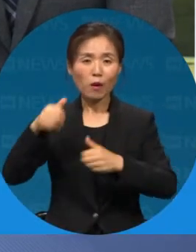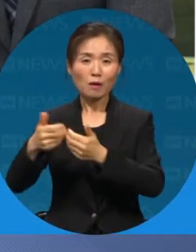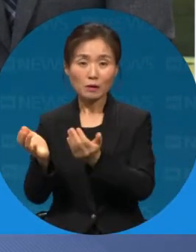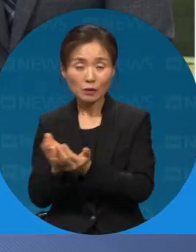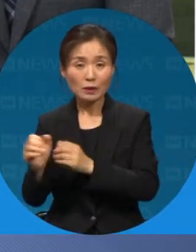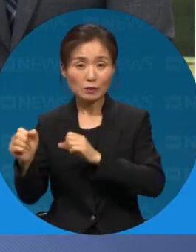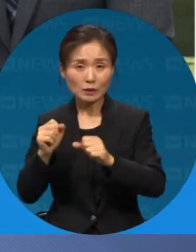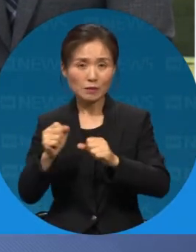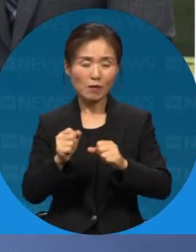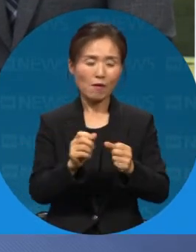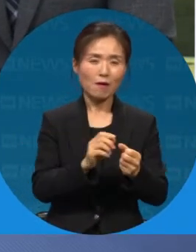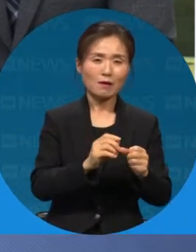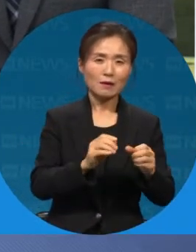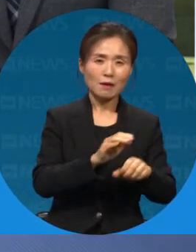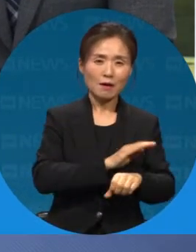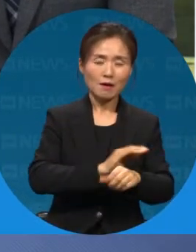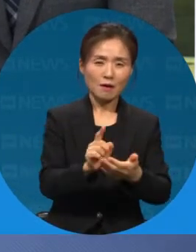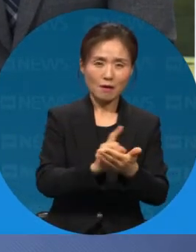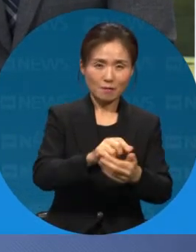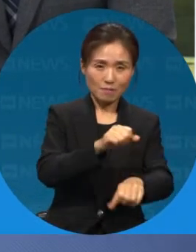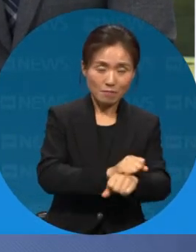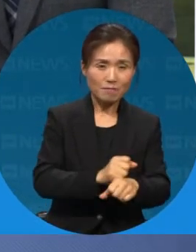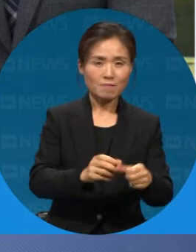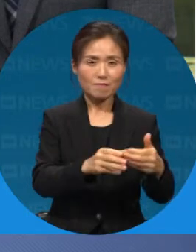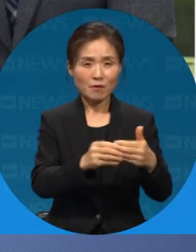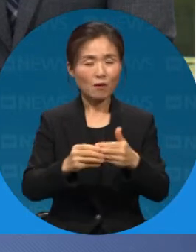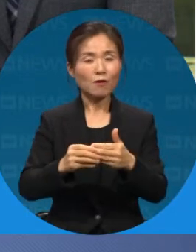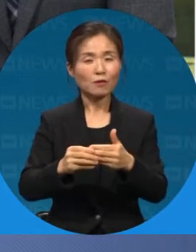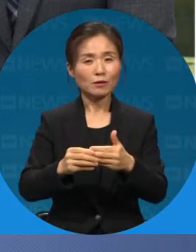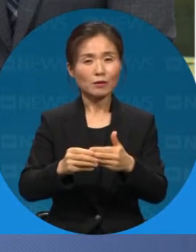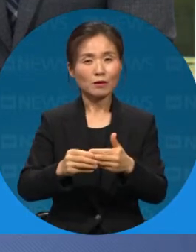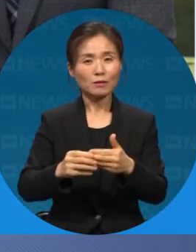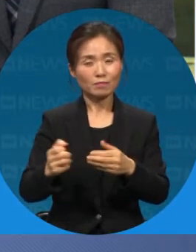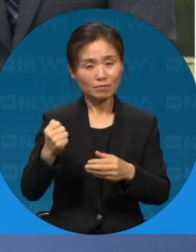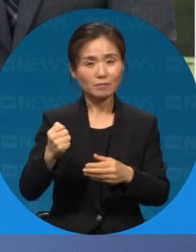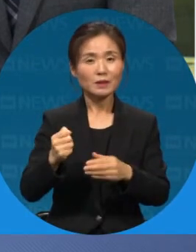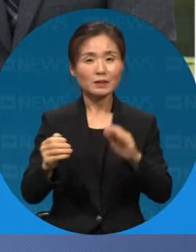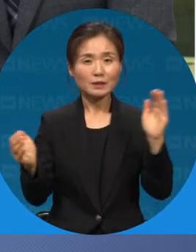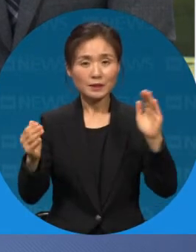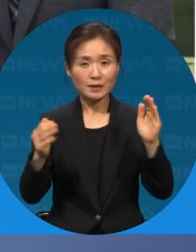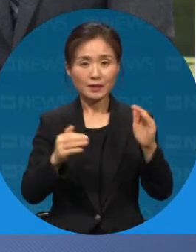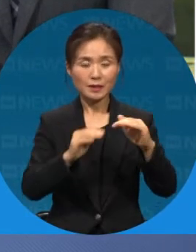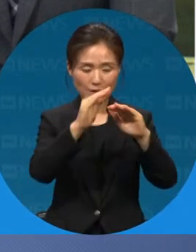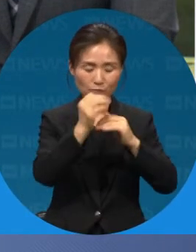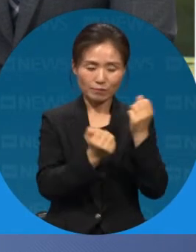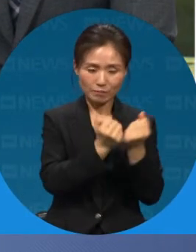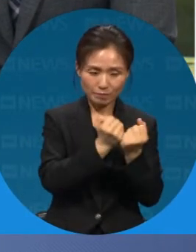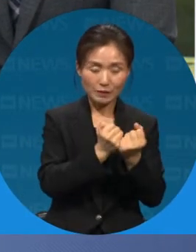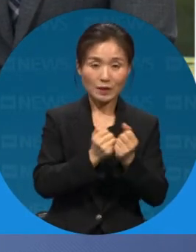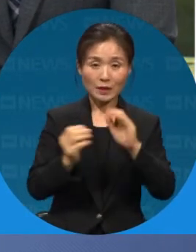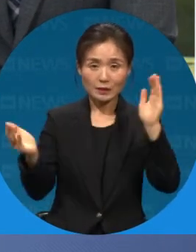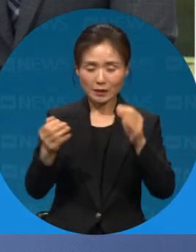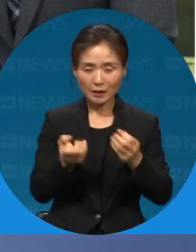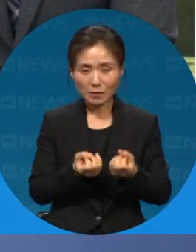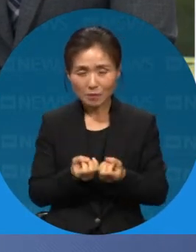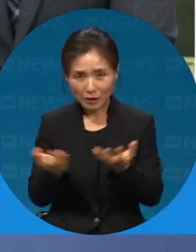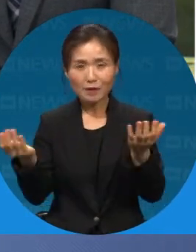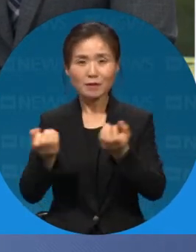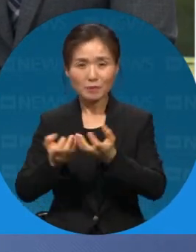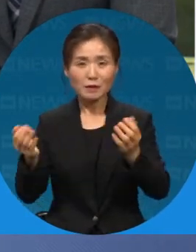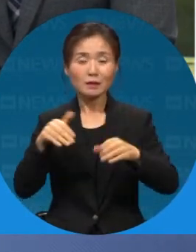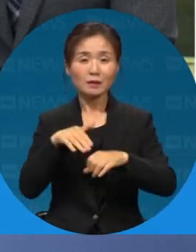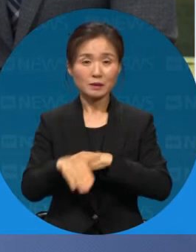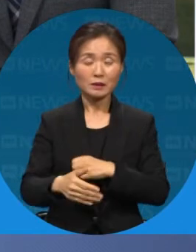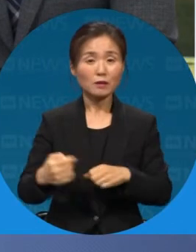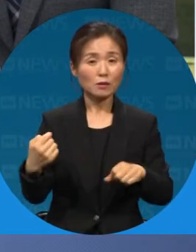리더 그밖 쌩 들에게 관련 내용을 설명한 다음에 학생 사회에 이런 정보가 퍼지도록 하는 겁니다 어 이 밖에도 백신접종